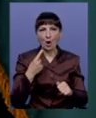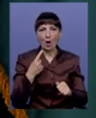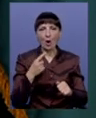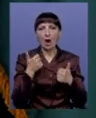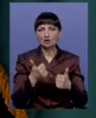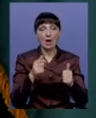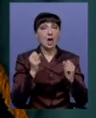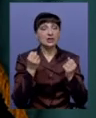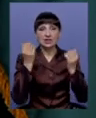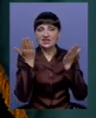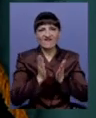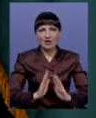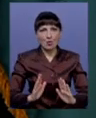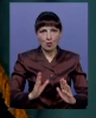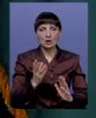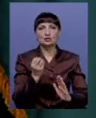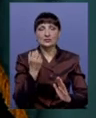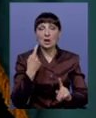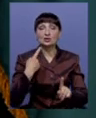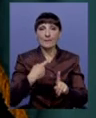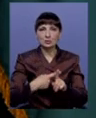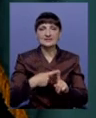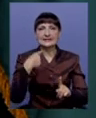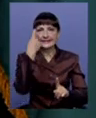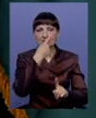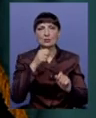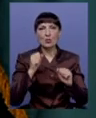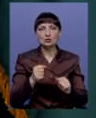людей, вплоть до того, что можно